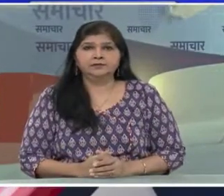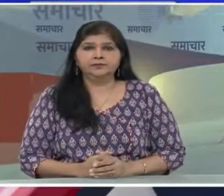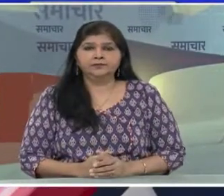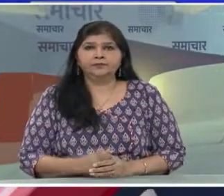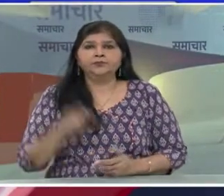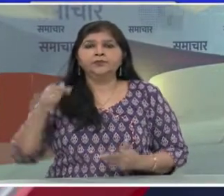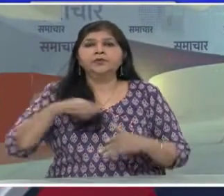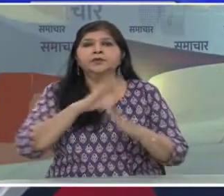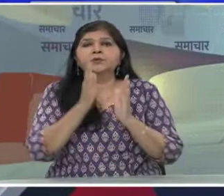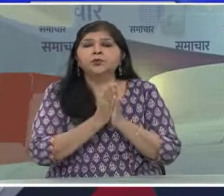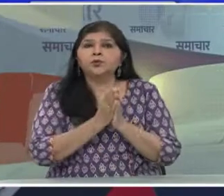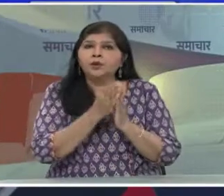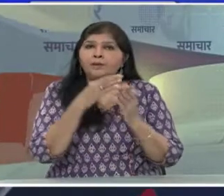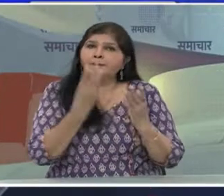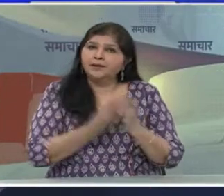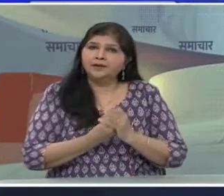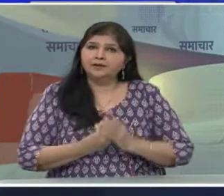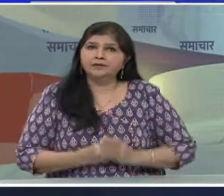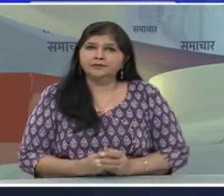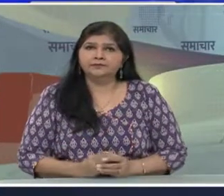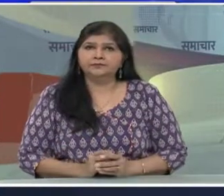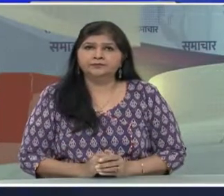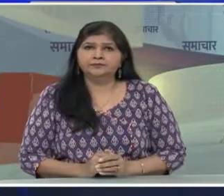इस पर कुल मिलाकर